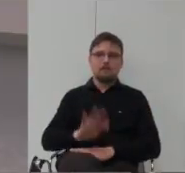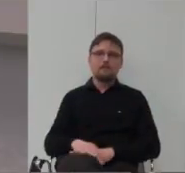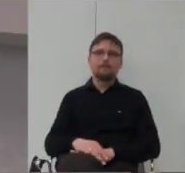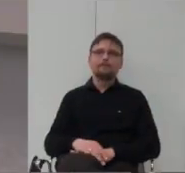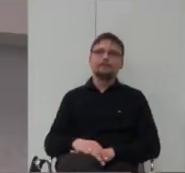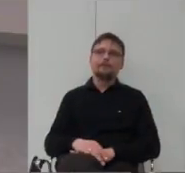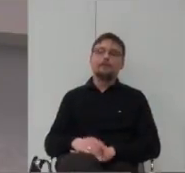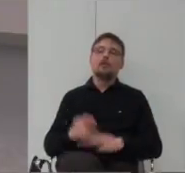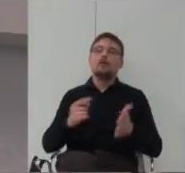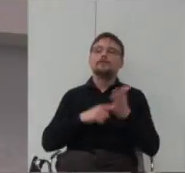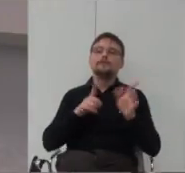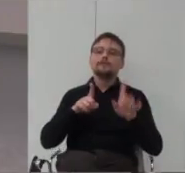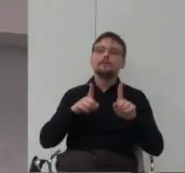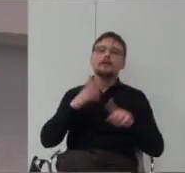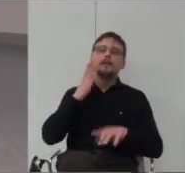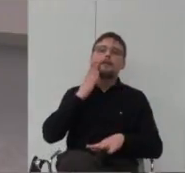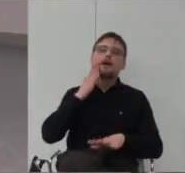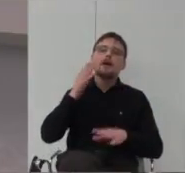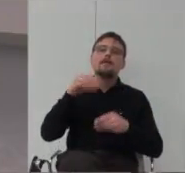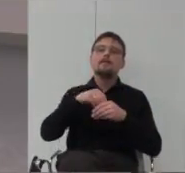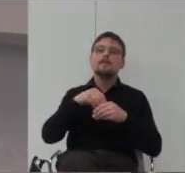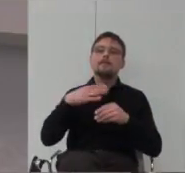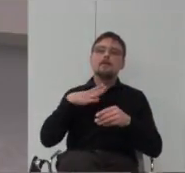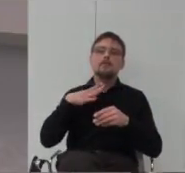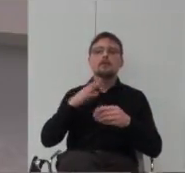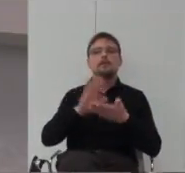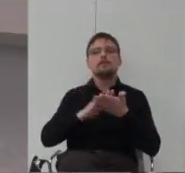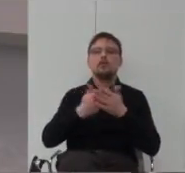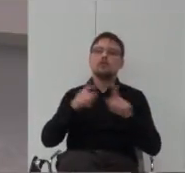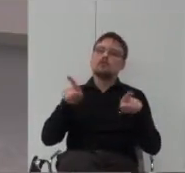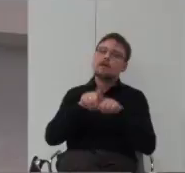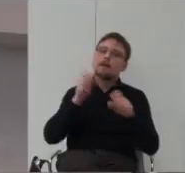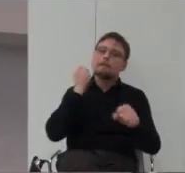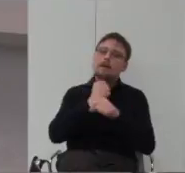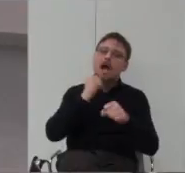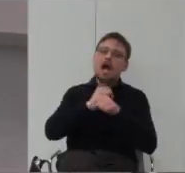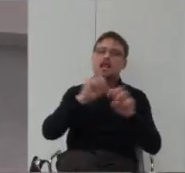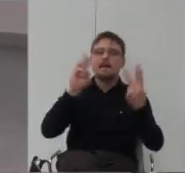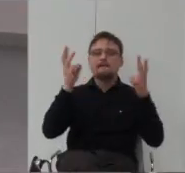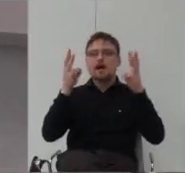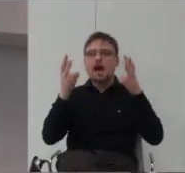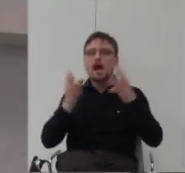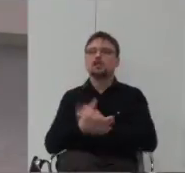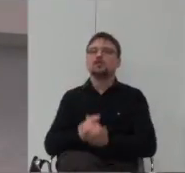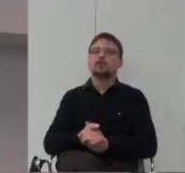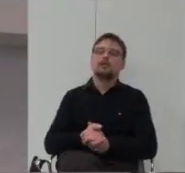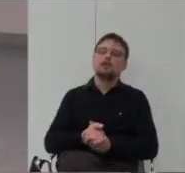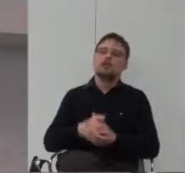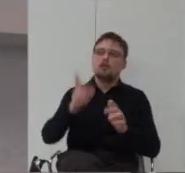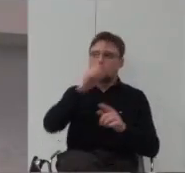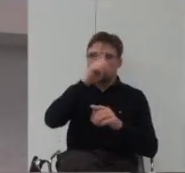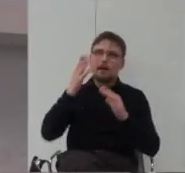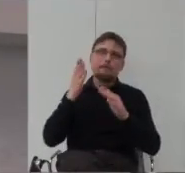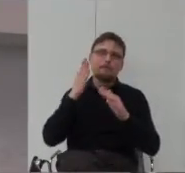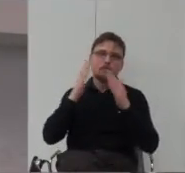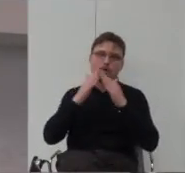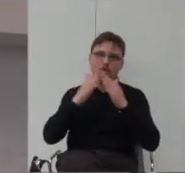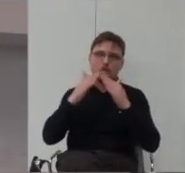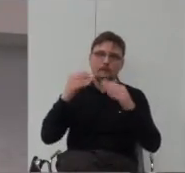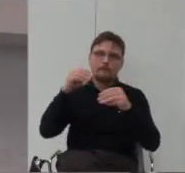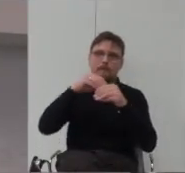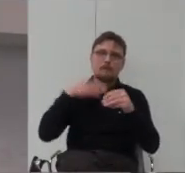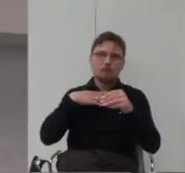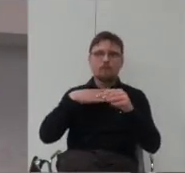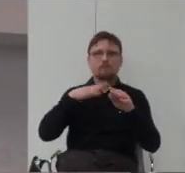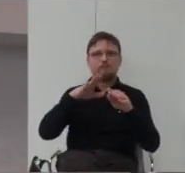domostwa nie były traktowane jako miejsca prywatne. To znaczy wiele z nich pełniło formę także miejsca